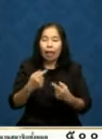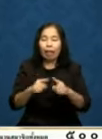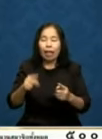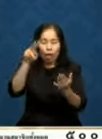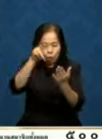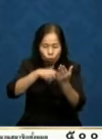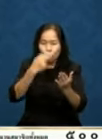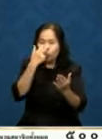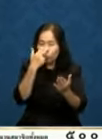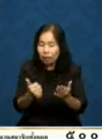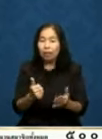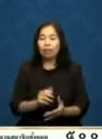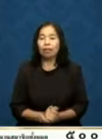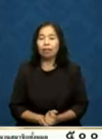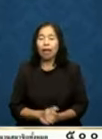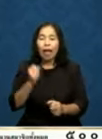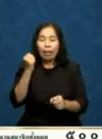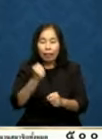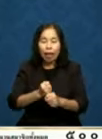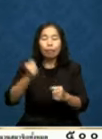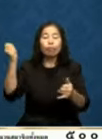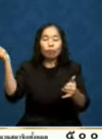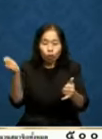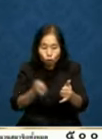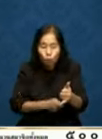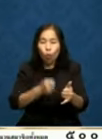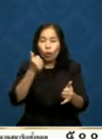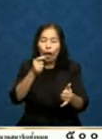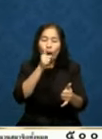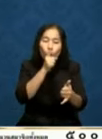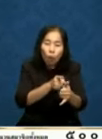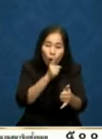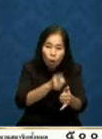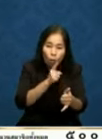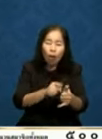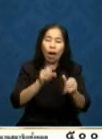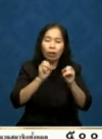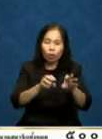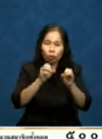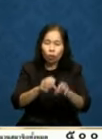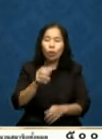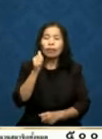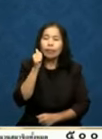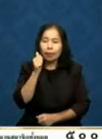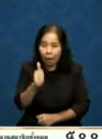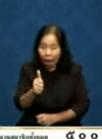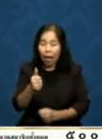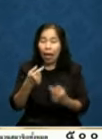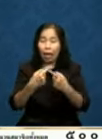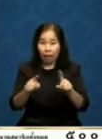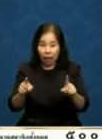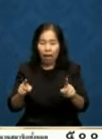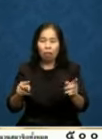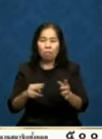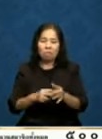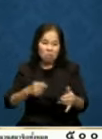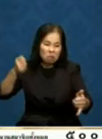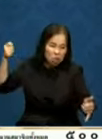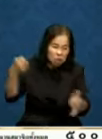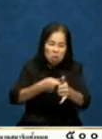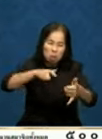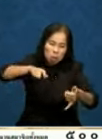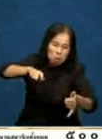ดีๆนะคะเขาบอกว่าทำโทษบุตรเพื่อว่ากล่าวสั่งสอนตามสมควรค่ะแต่ต้องไม่เป็นการทารุณกรรม